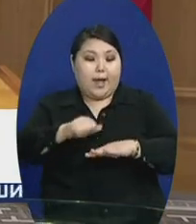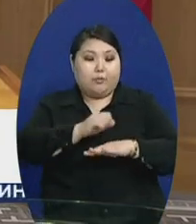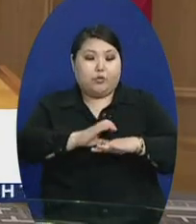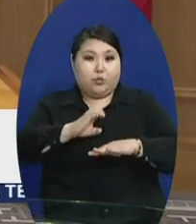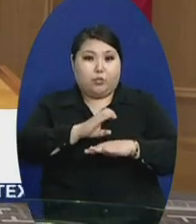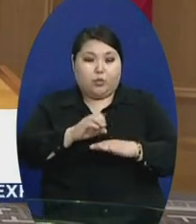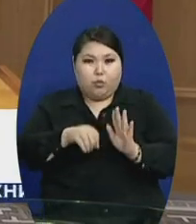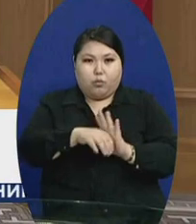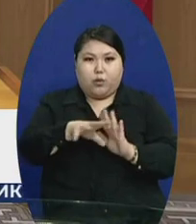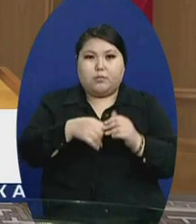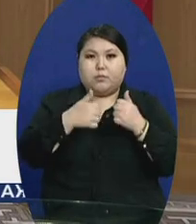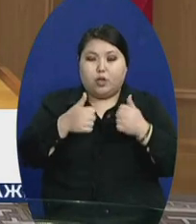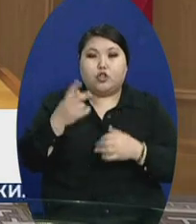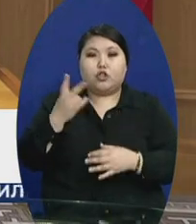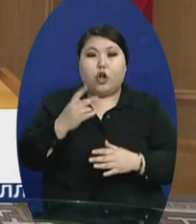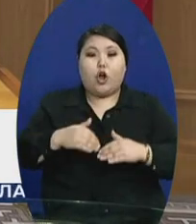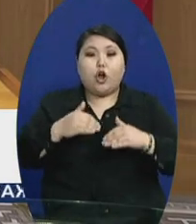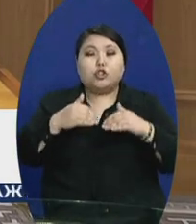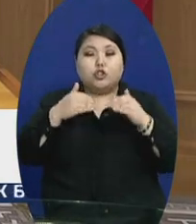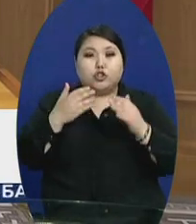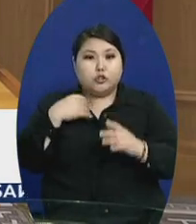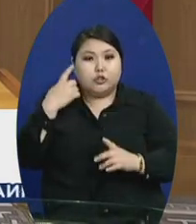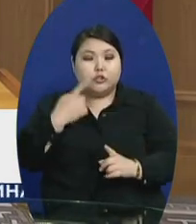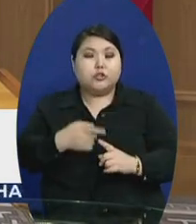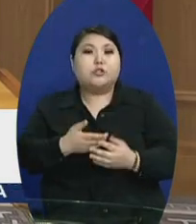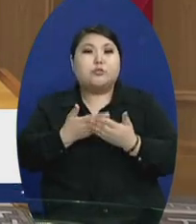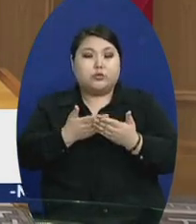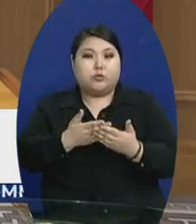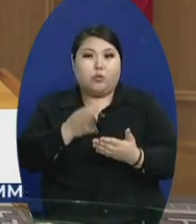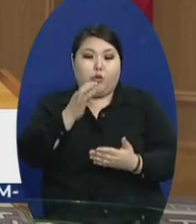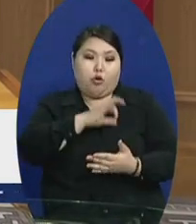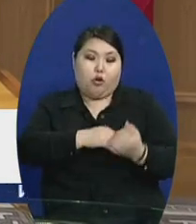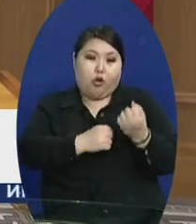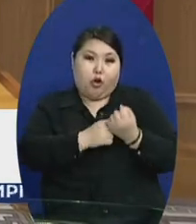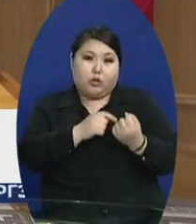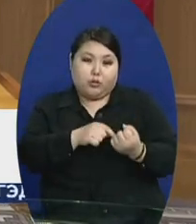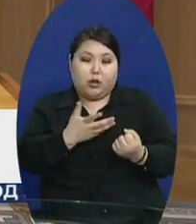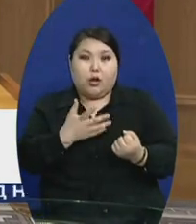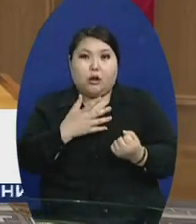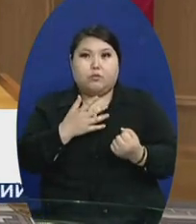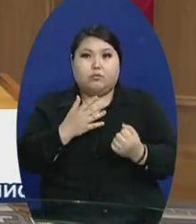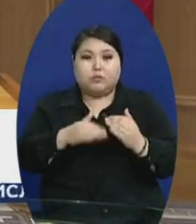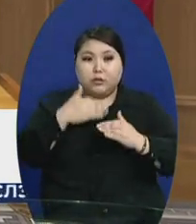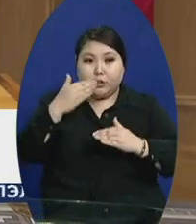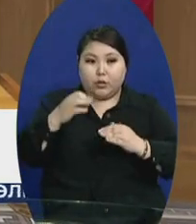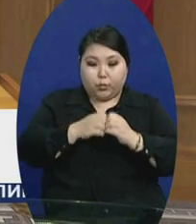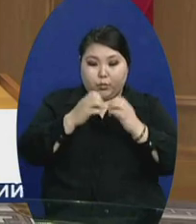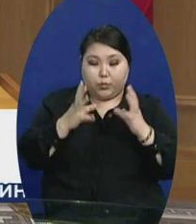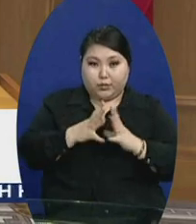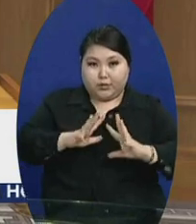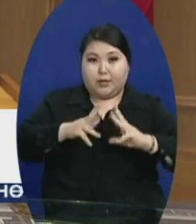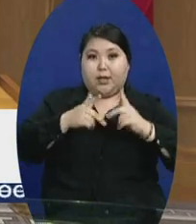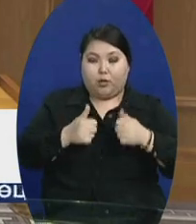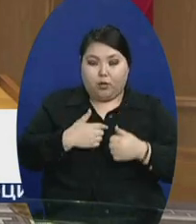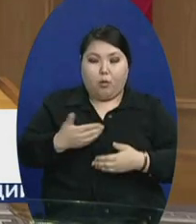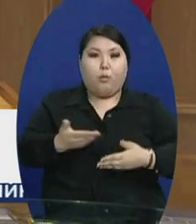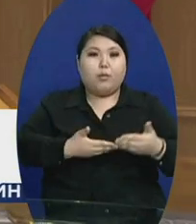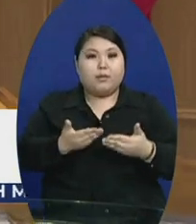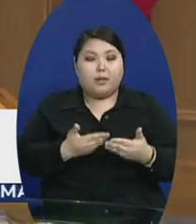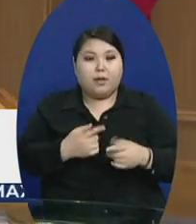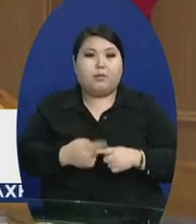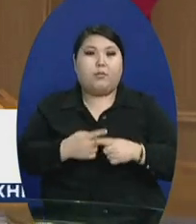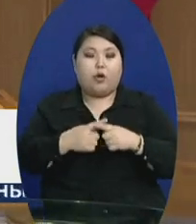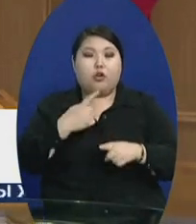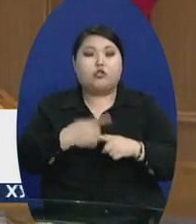сумдын хүртээмжтэй ногоон хөгжлийг дэмжихэд чиглэсэн хөрөнгө оруулалтын хөтөлбөр нь дэд бүтцийг сайжруулах, худалдааг нэмэгдүүлэх, хөдөө аж ахуйн